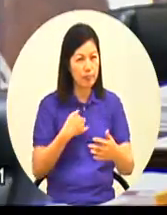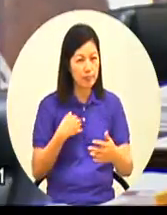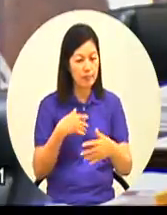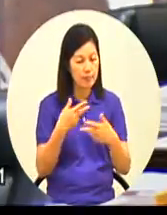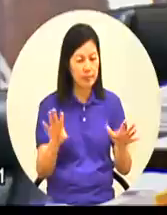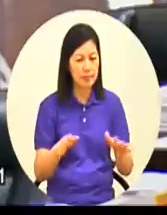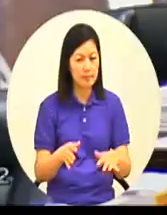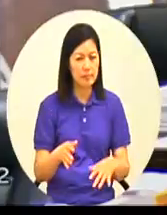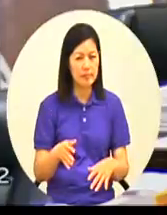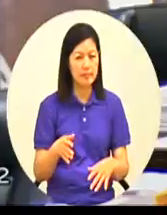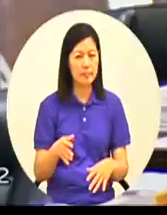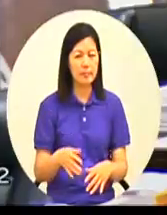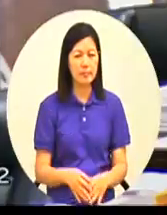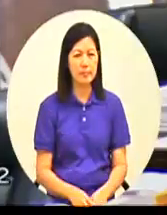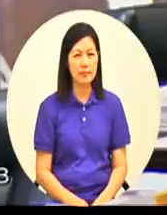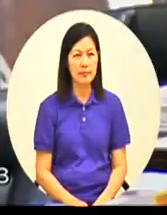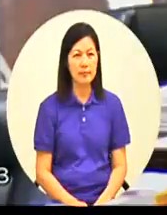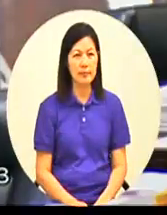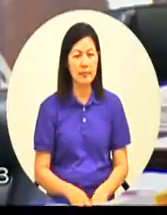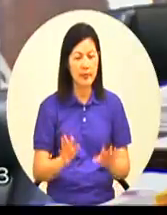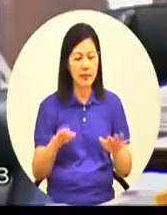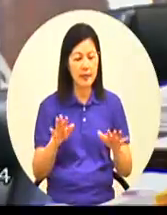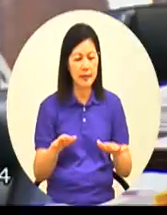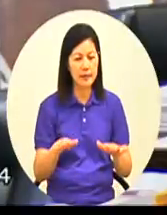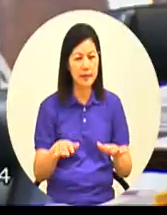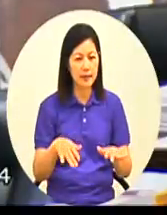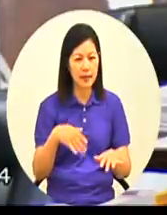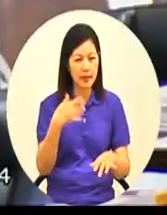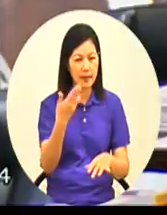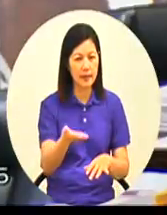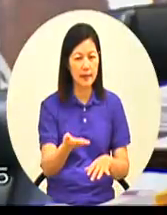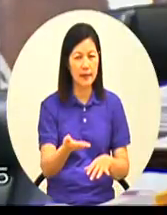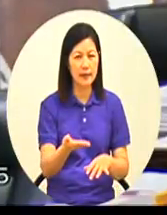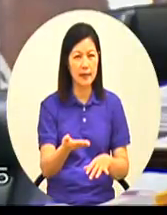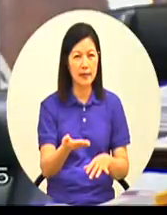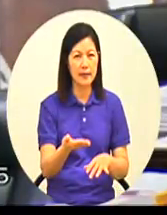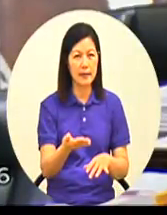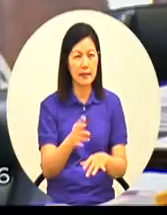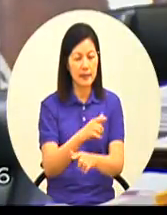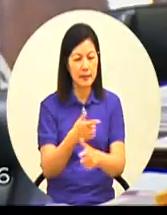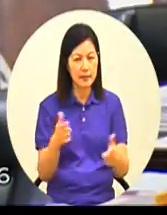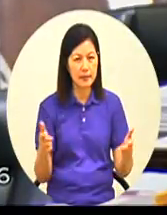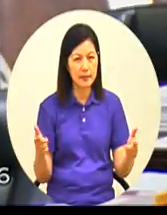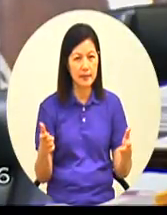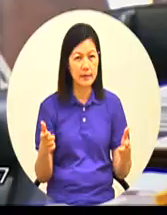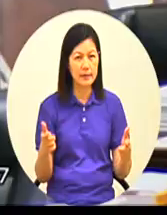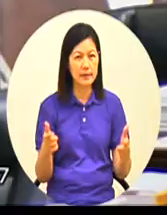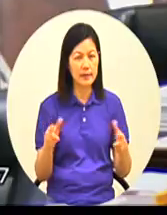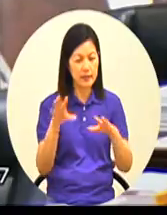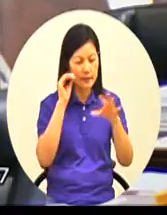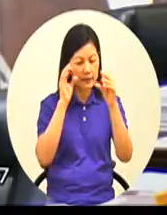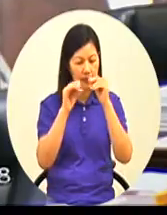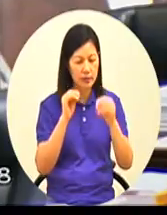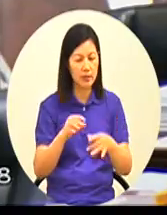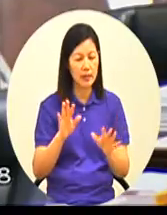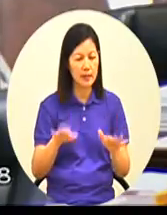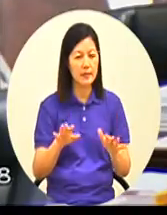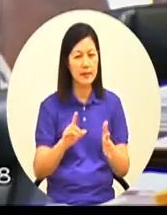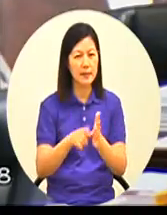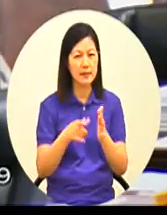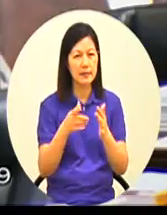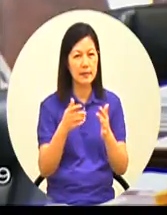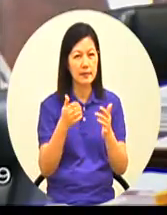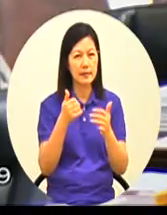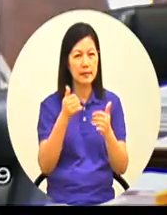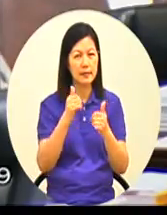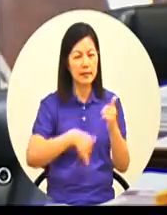哈，反正 anyway 就是我们现在可以让它赋予更多的，尤其现在哈，现在这个时代都变了哈，川